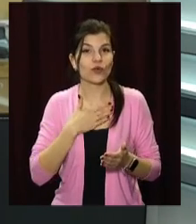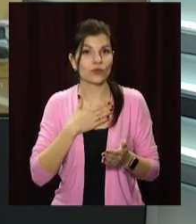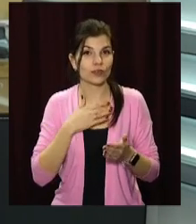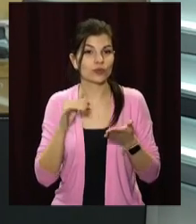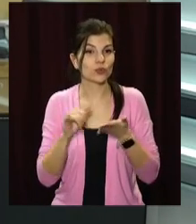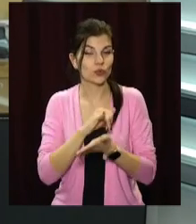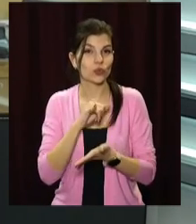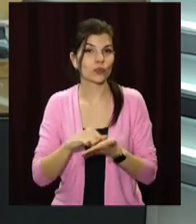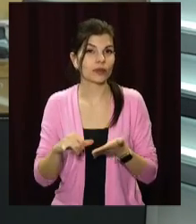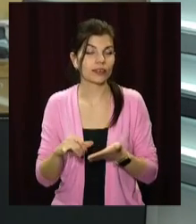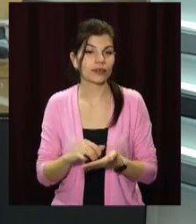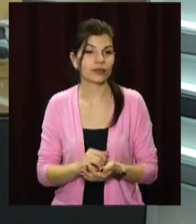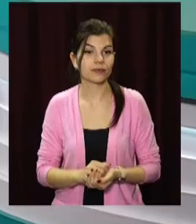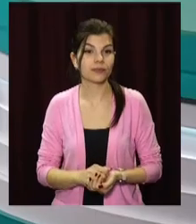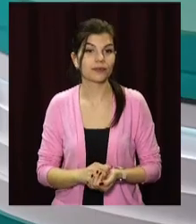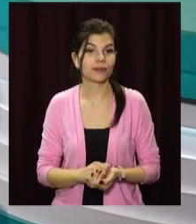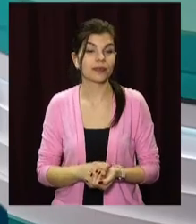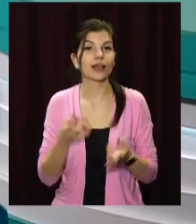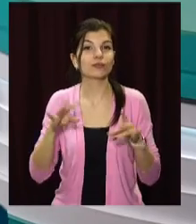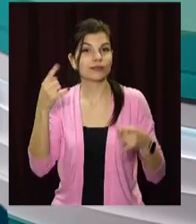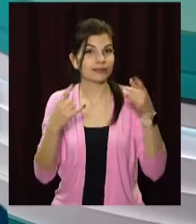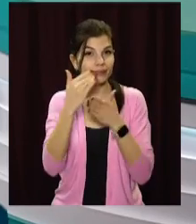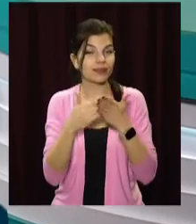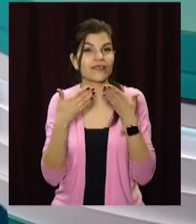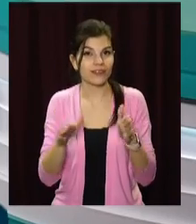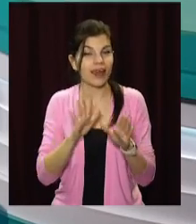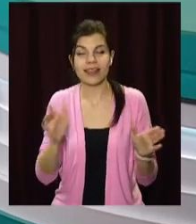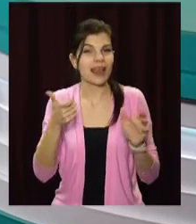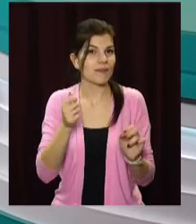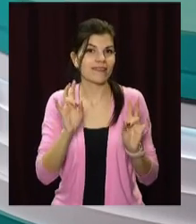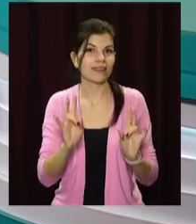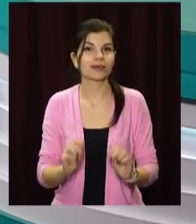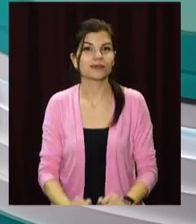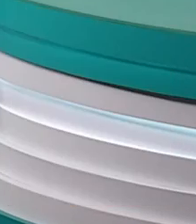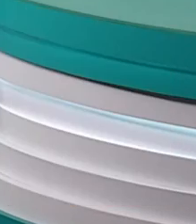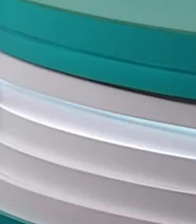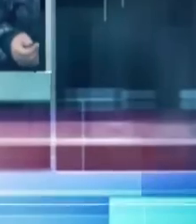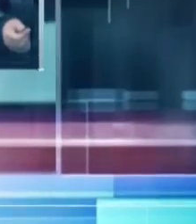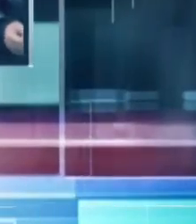мережах і на нашому YouTube-каналі. Залишайтесь відкритим і не перемикайте.